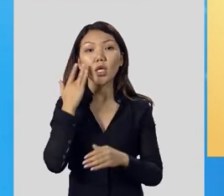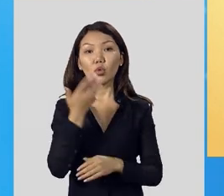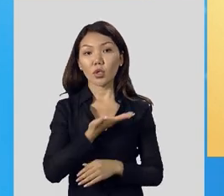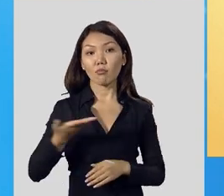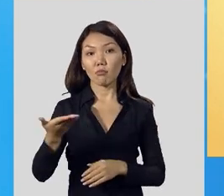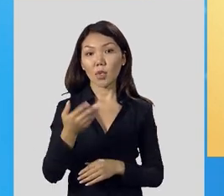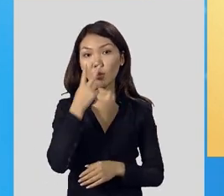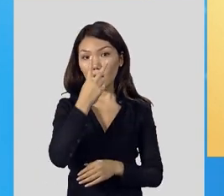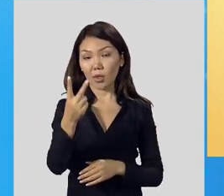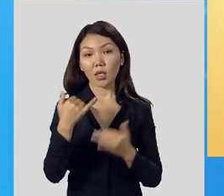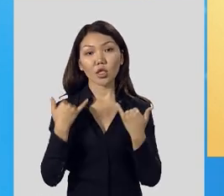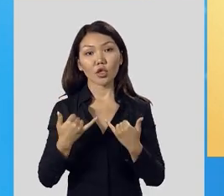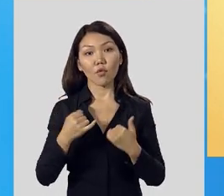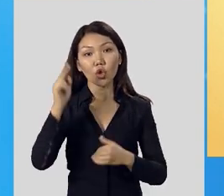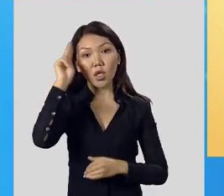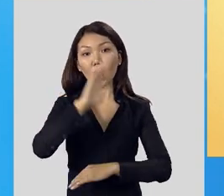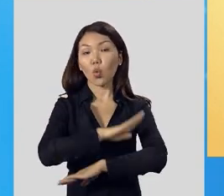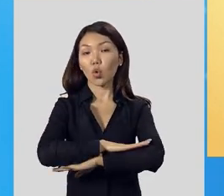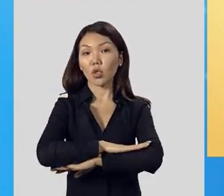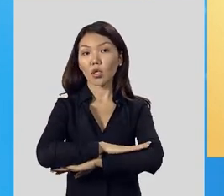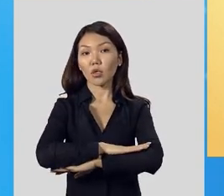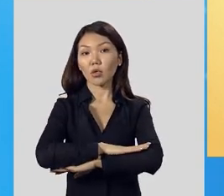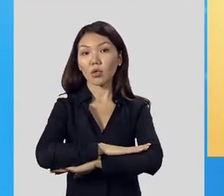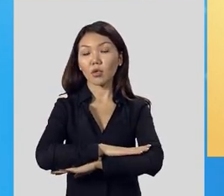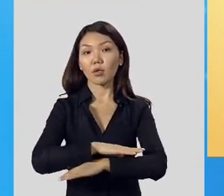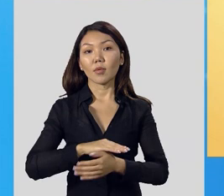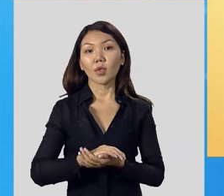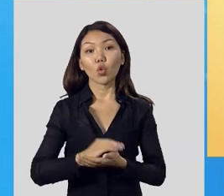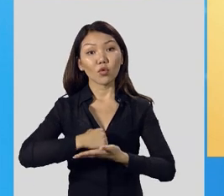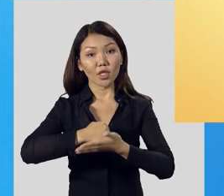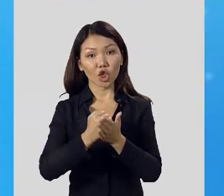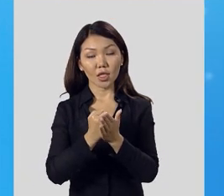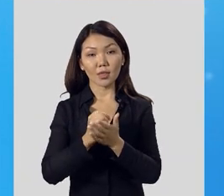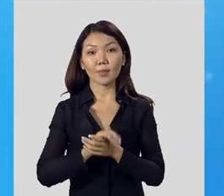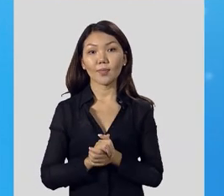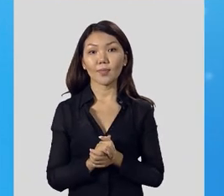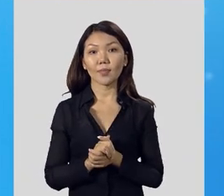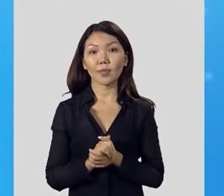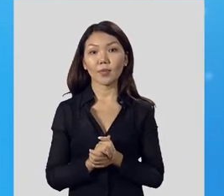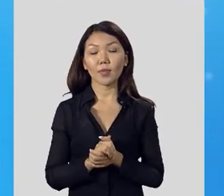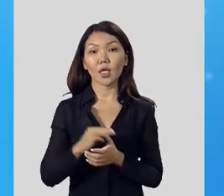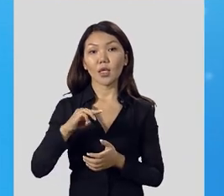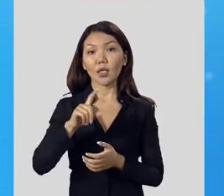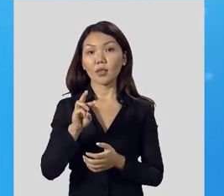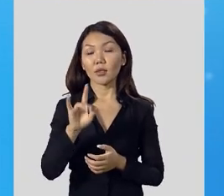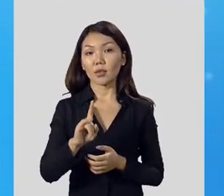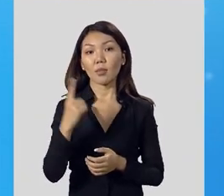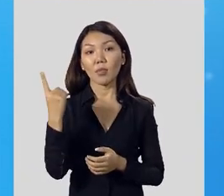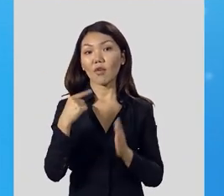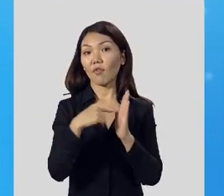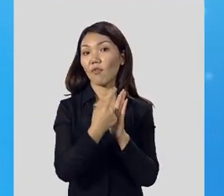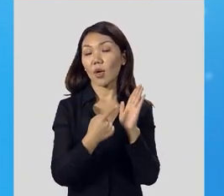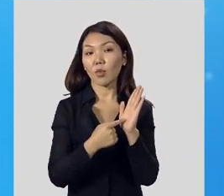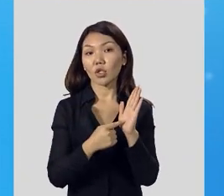мы рассмотрели сегодня на уроке в форме тезисов, утверждений. Тезисы первого вопроса